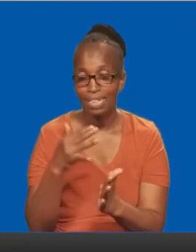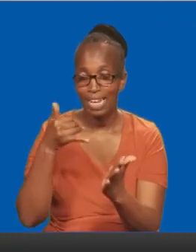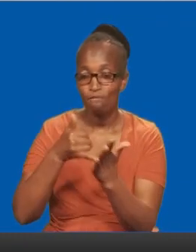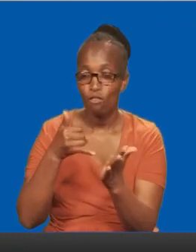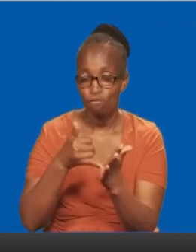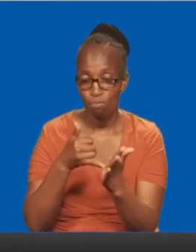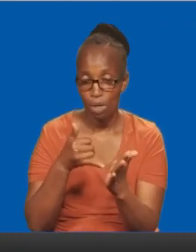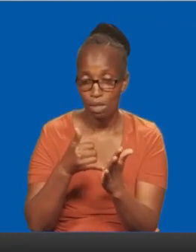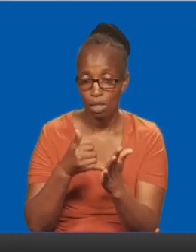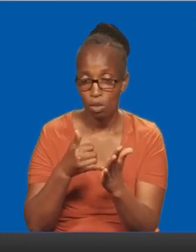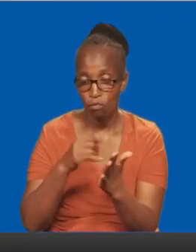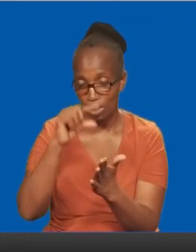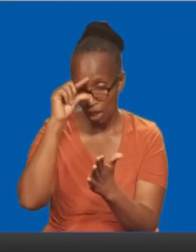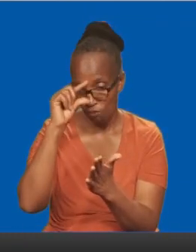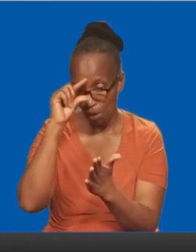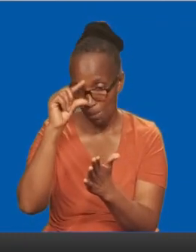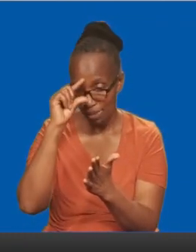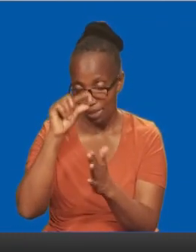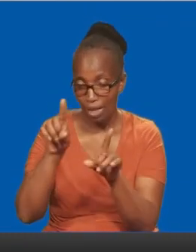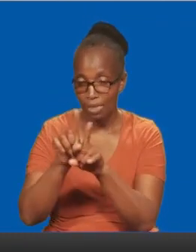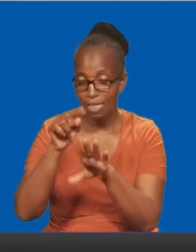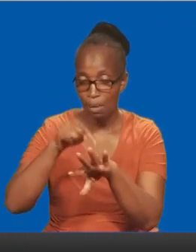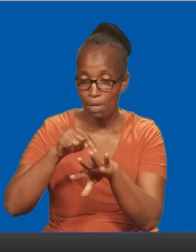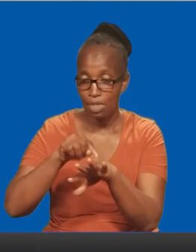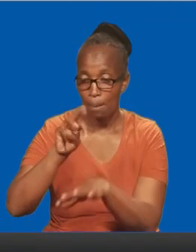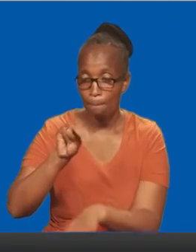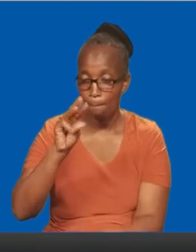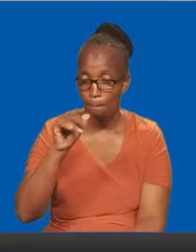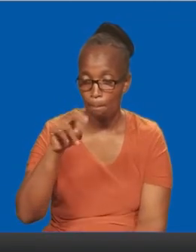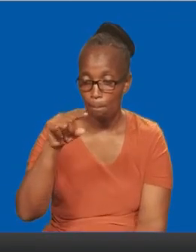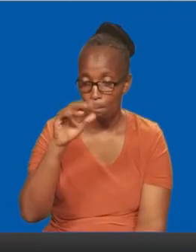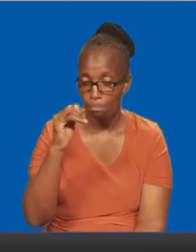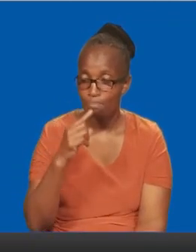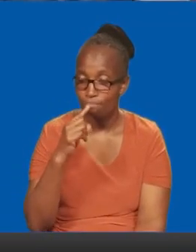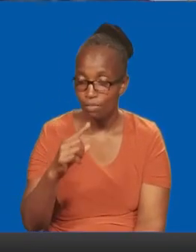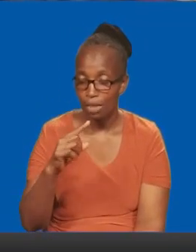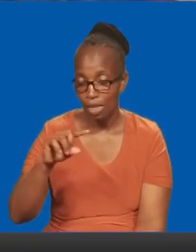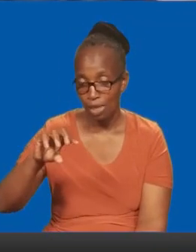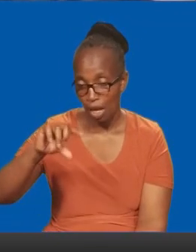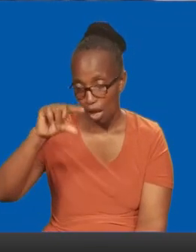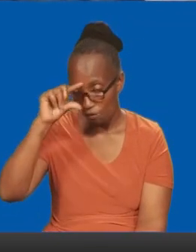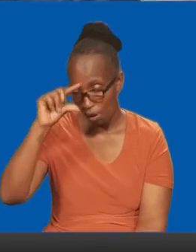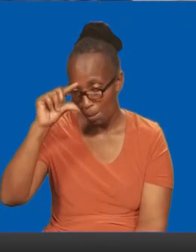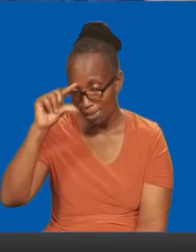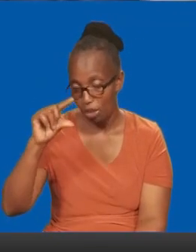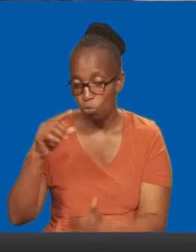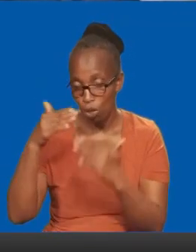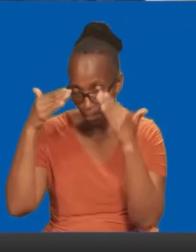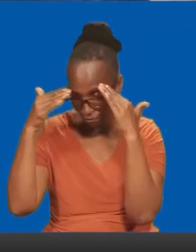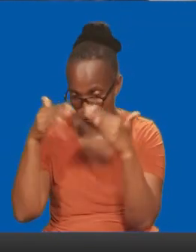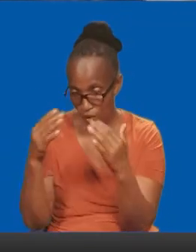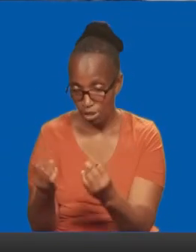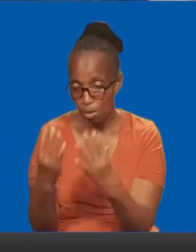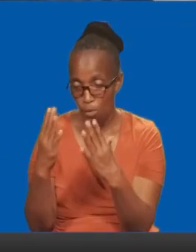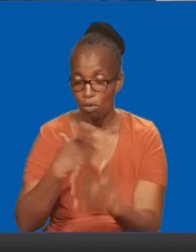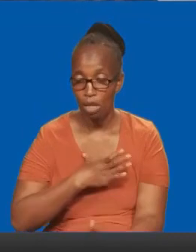exploited without the involvement of our government. Mwangi aliongeza kuwa serikali